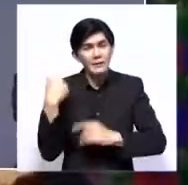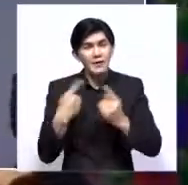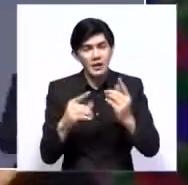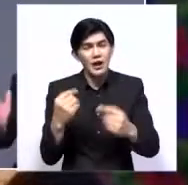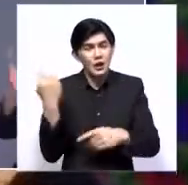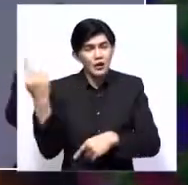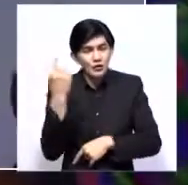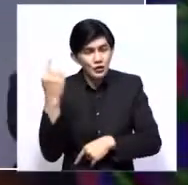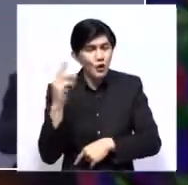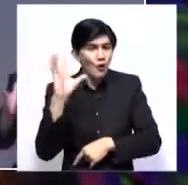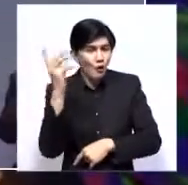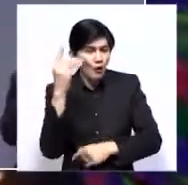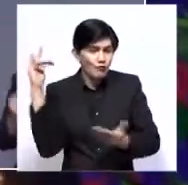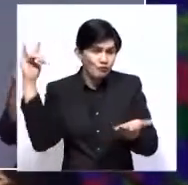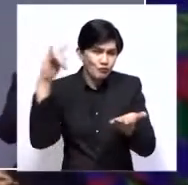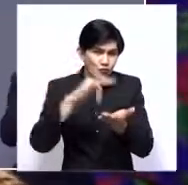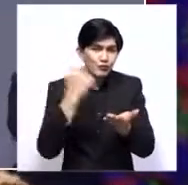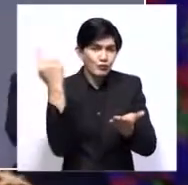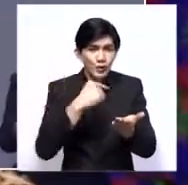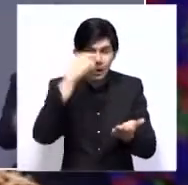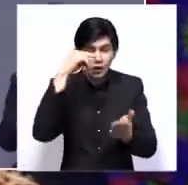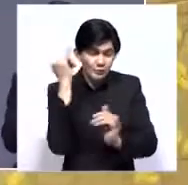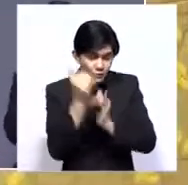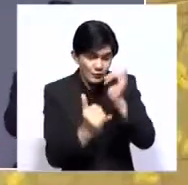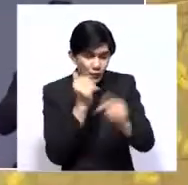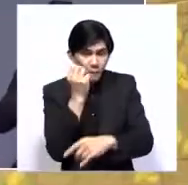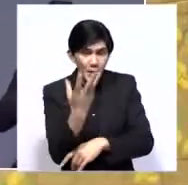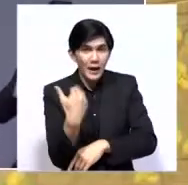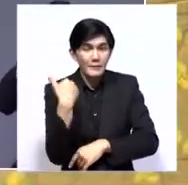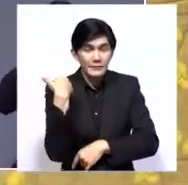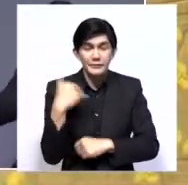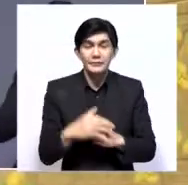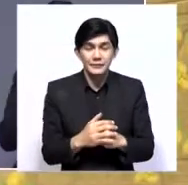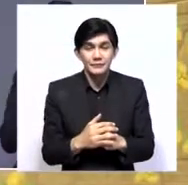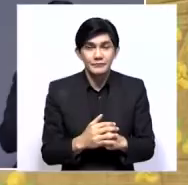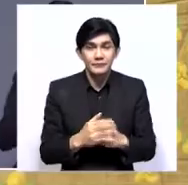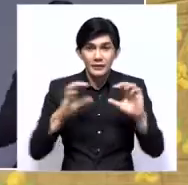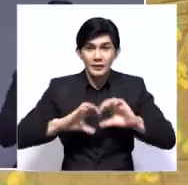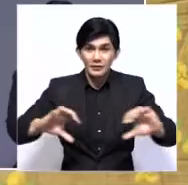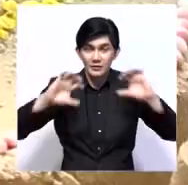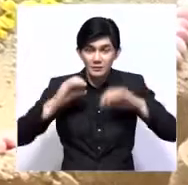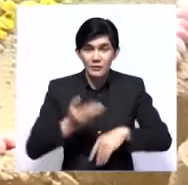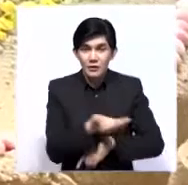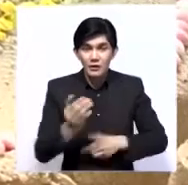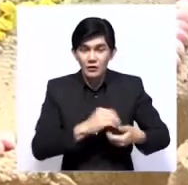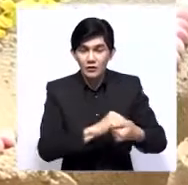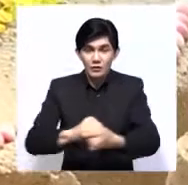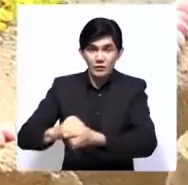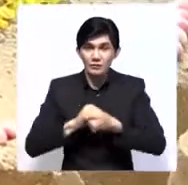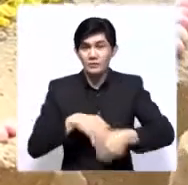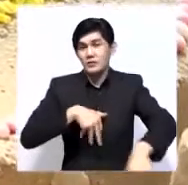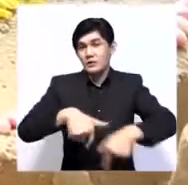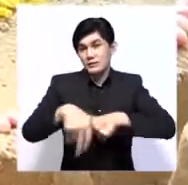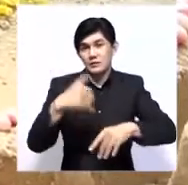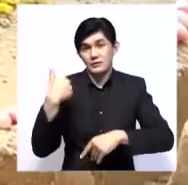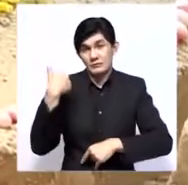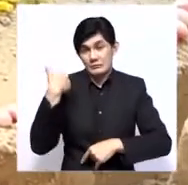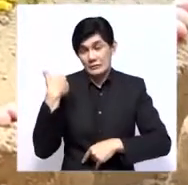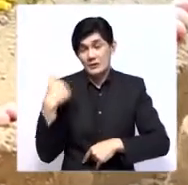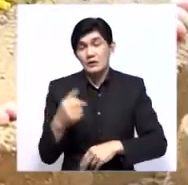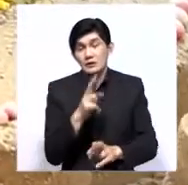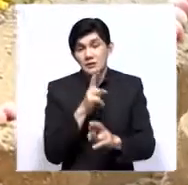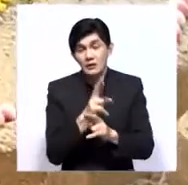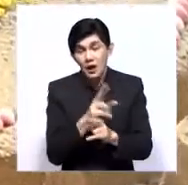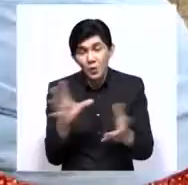ที่ยวจากทั่วโลกให้เข้ามาเยือนบ้านเมืองของเราเป็นจำนวนมากทุกปีรัฐบาลจึงขอความร่วมมือจากประชาชนนอกจากการอนุ